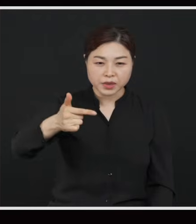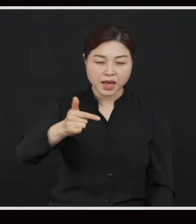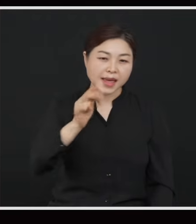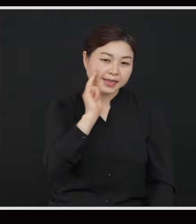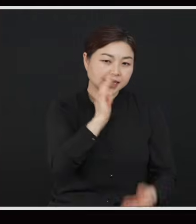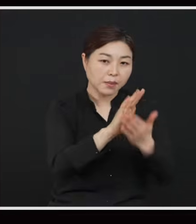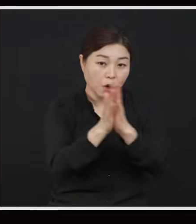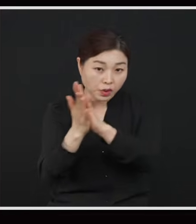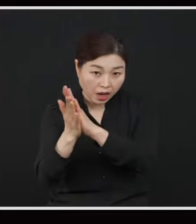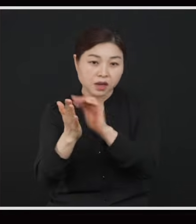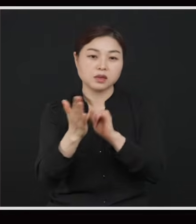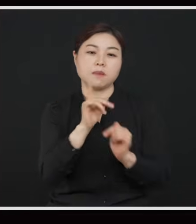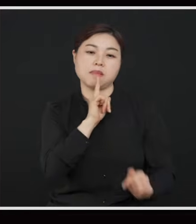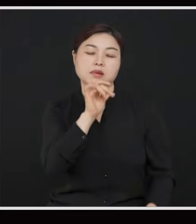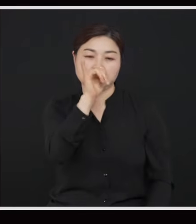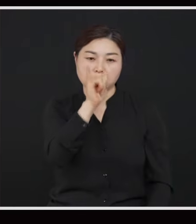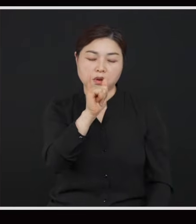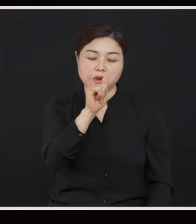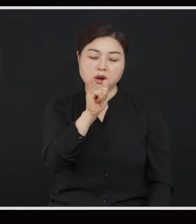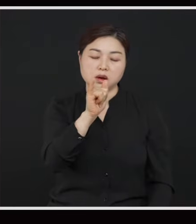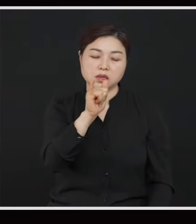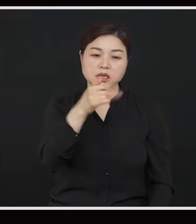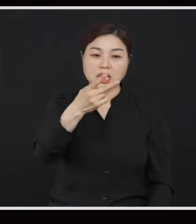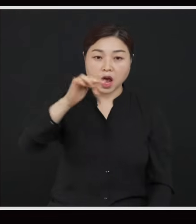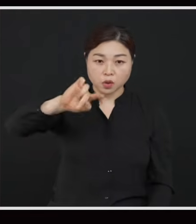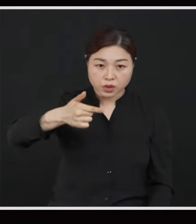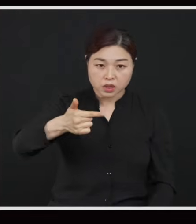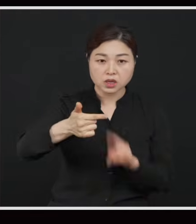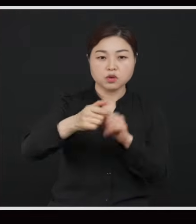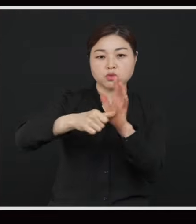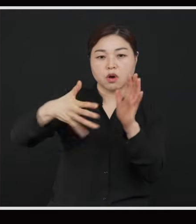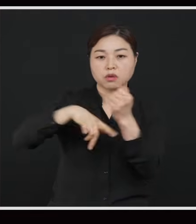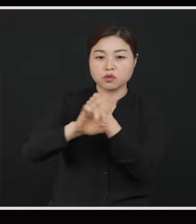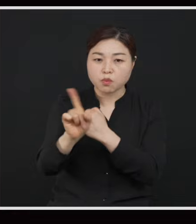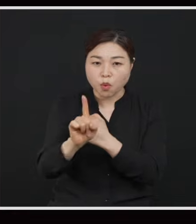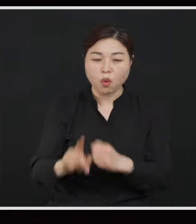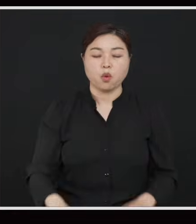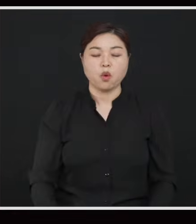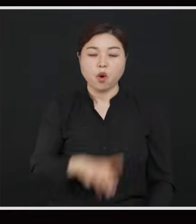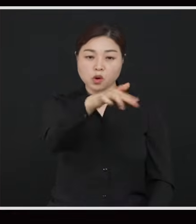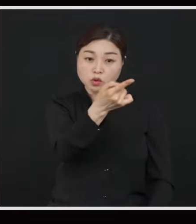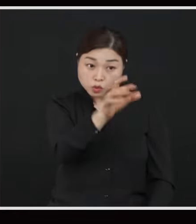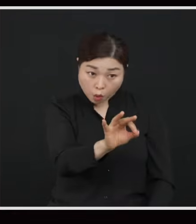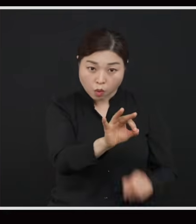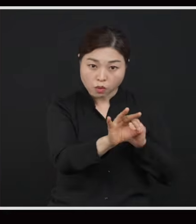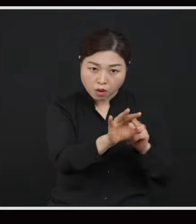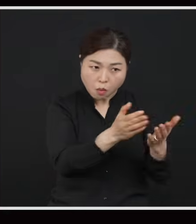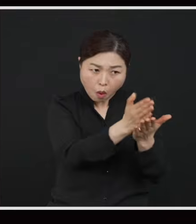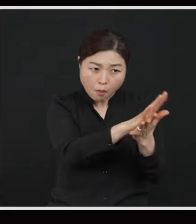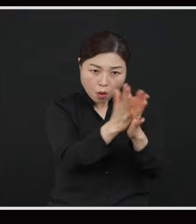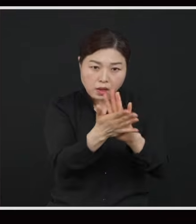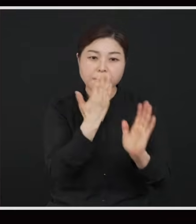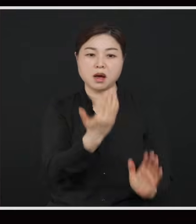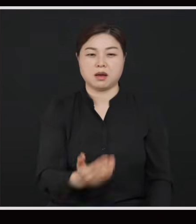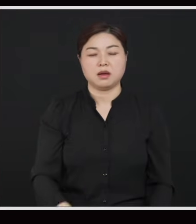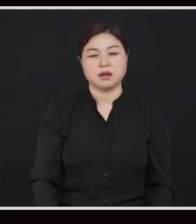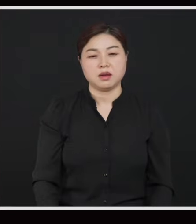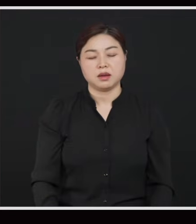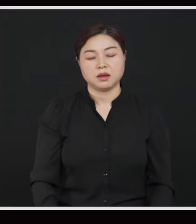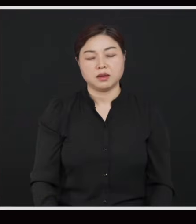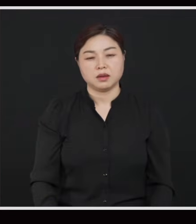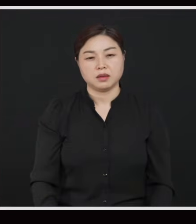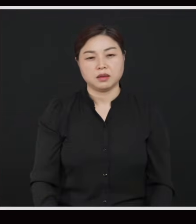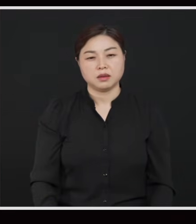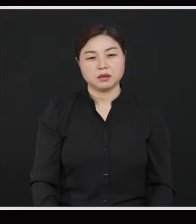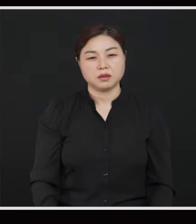많이 하죠. 이 사람이 왜 유명한가 하면은 종은 변할 수 있다. 이